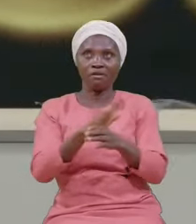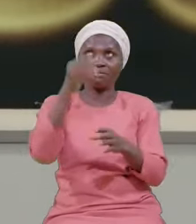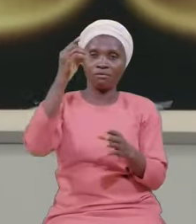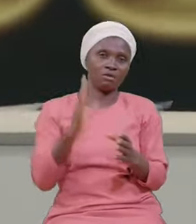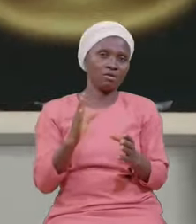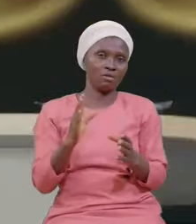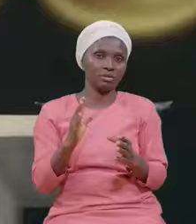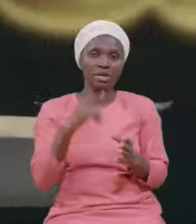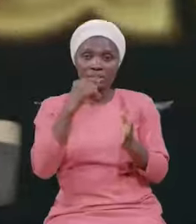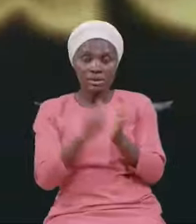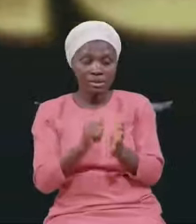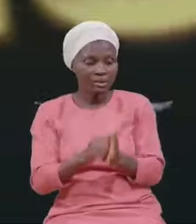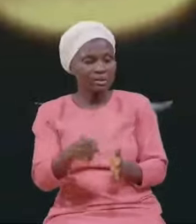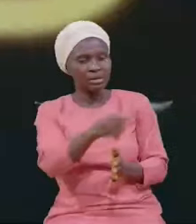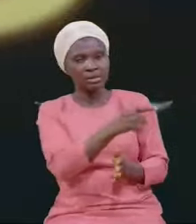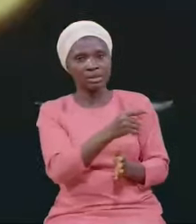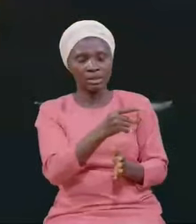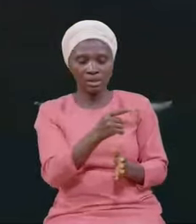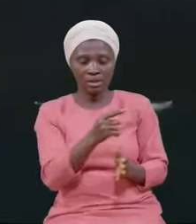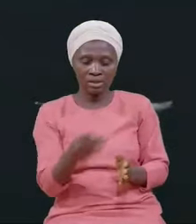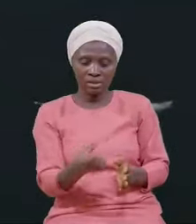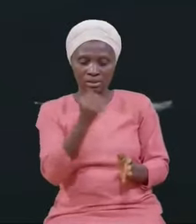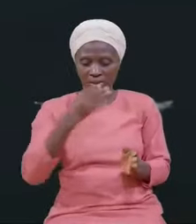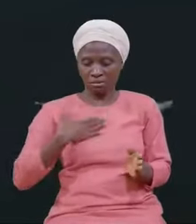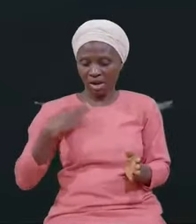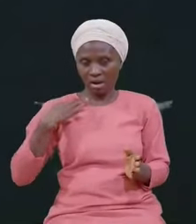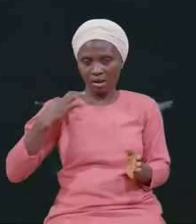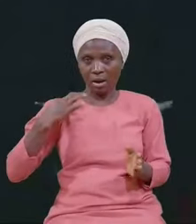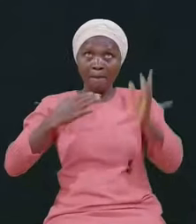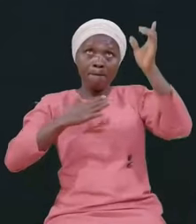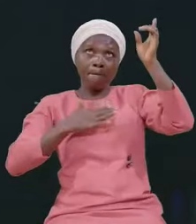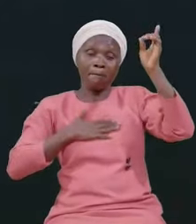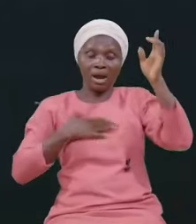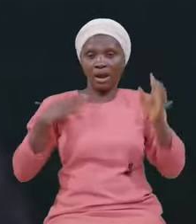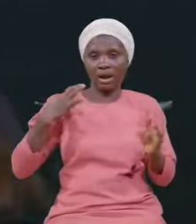vêtements. Il tire au sort ma tunique.